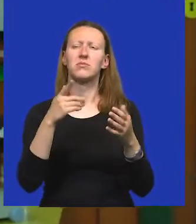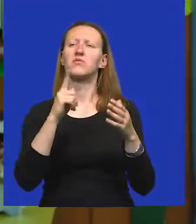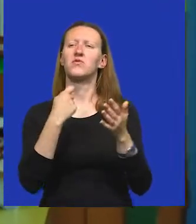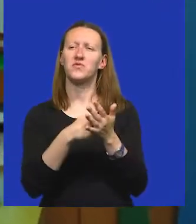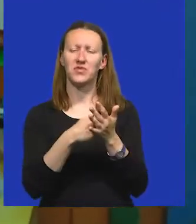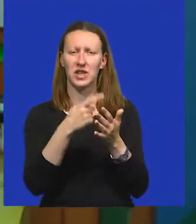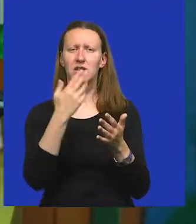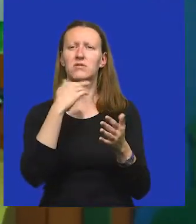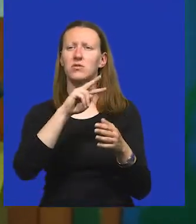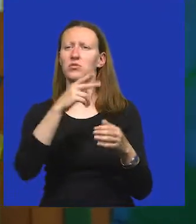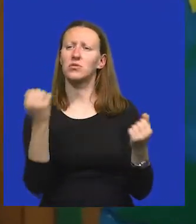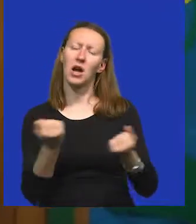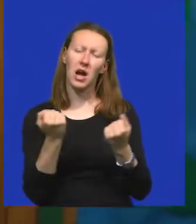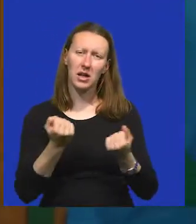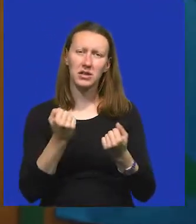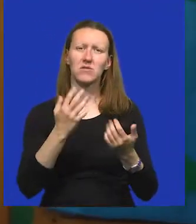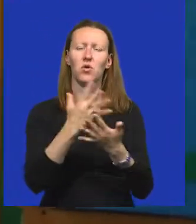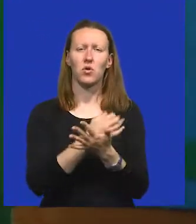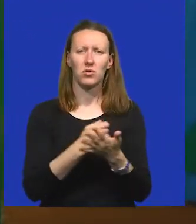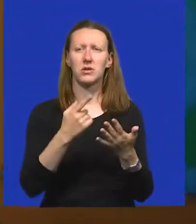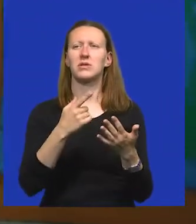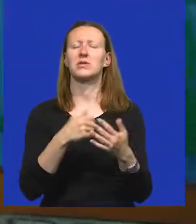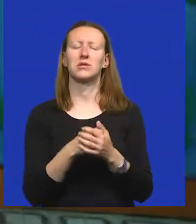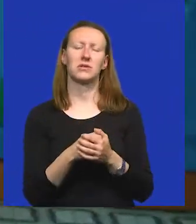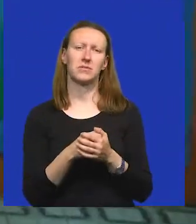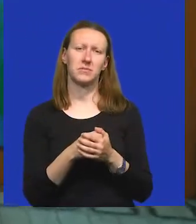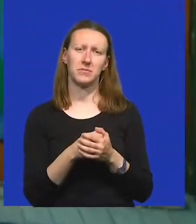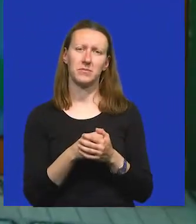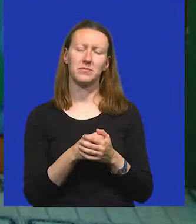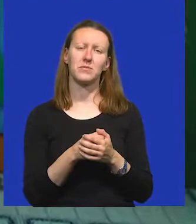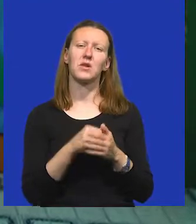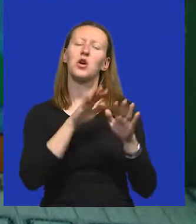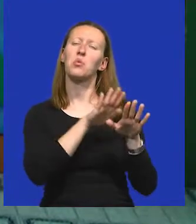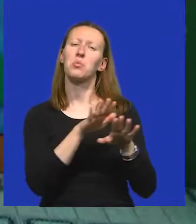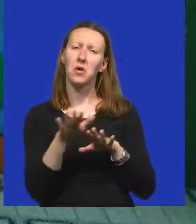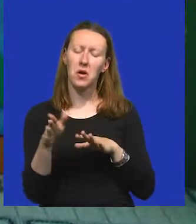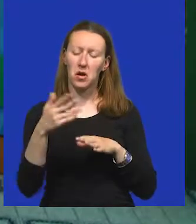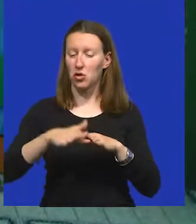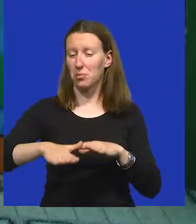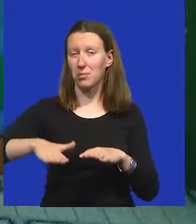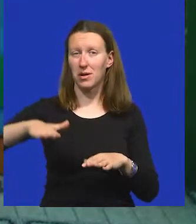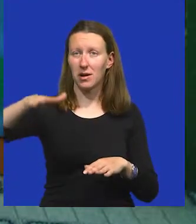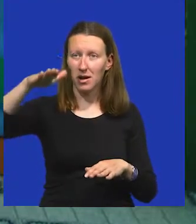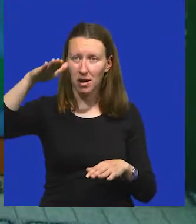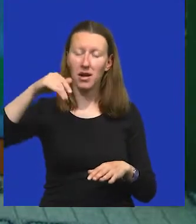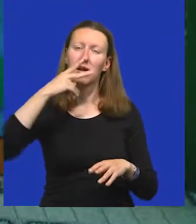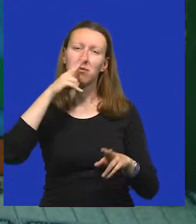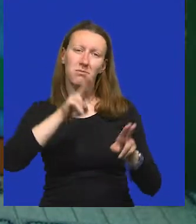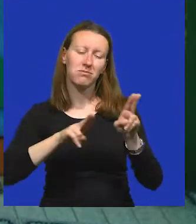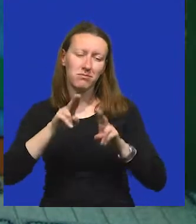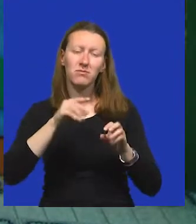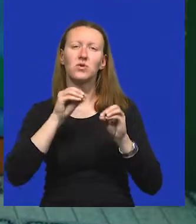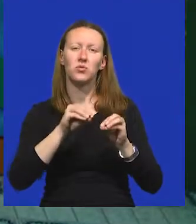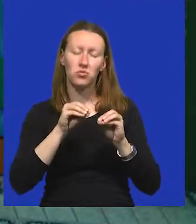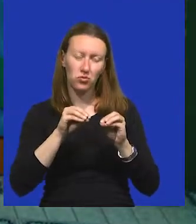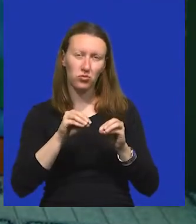che sono preziose fonti di altre attività conseguenti. E pian piano, sin da piccoli, inculchiamo loro